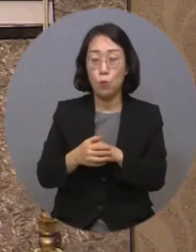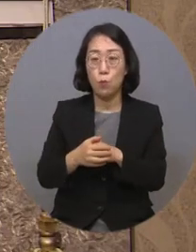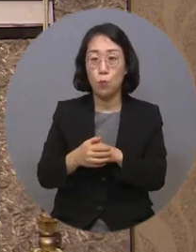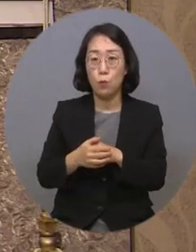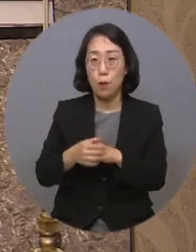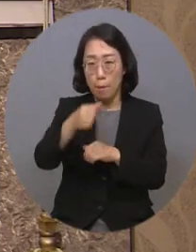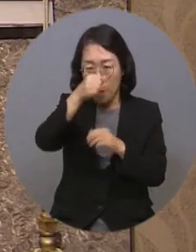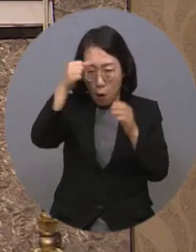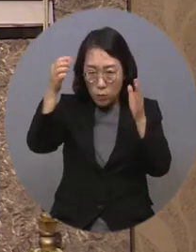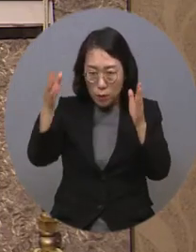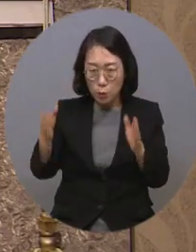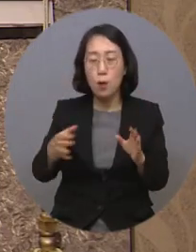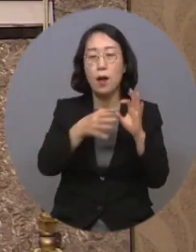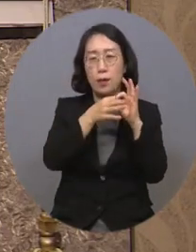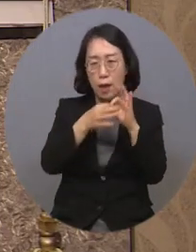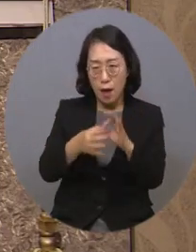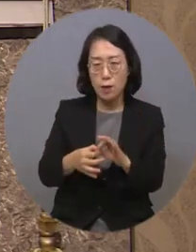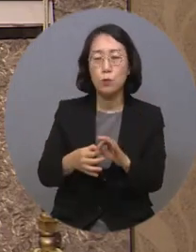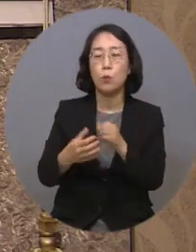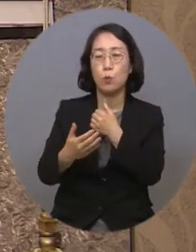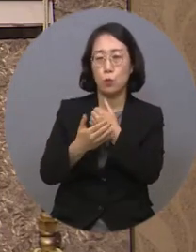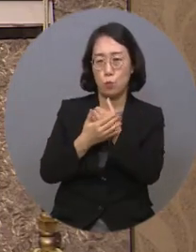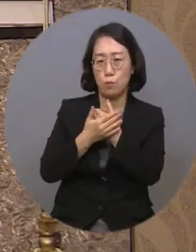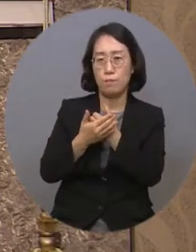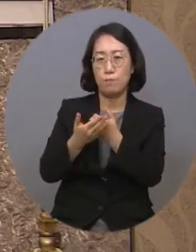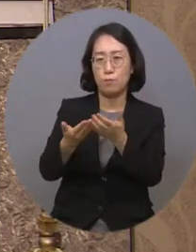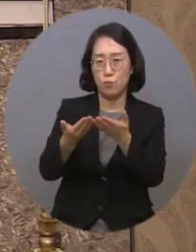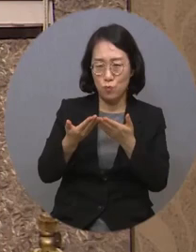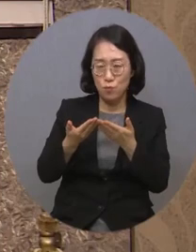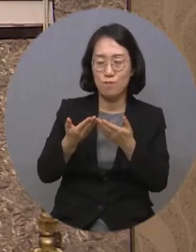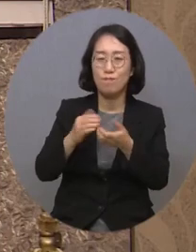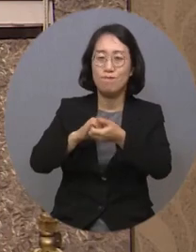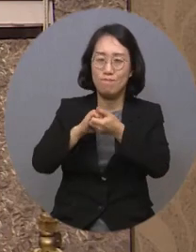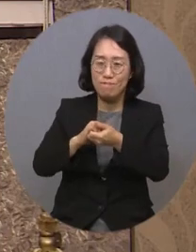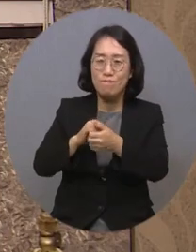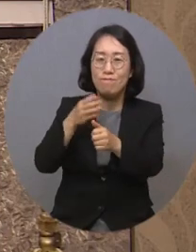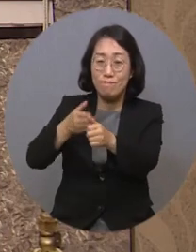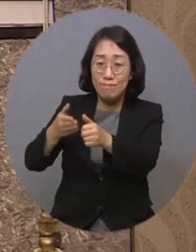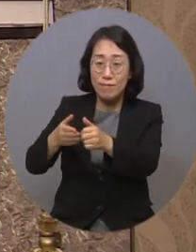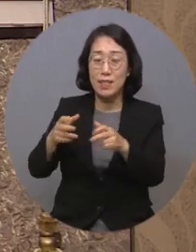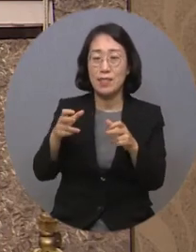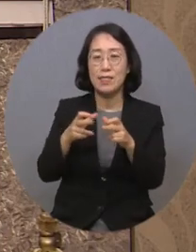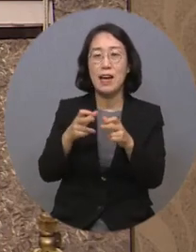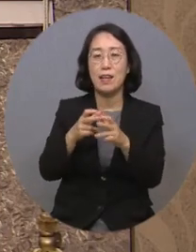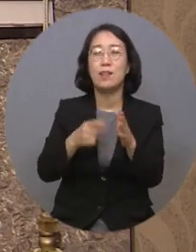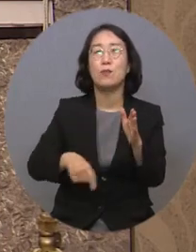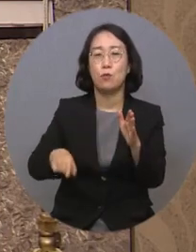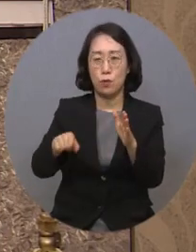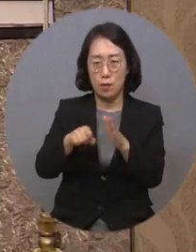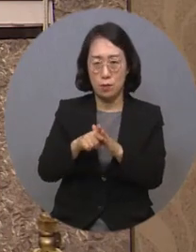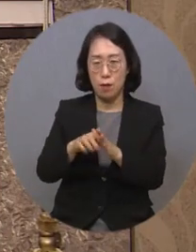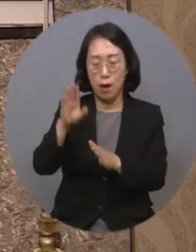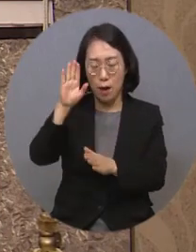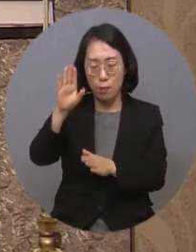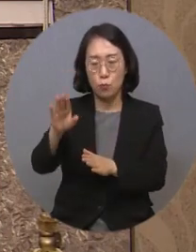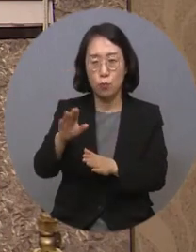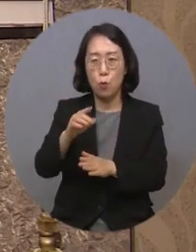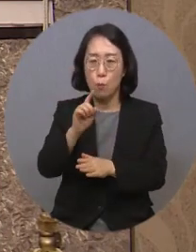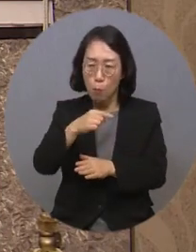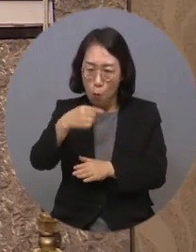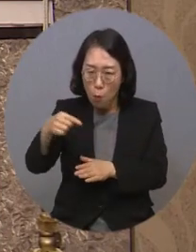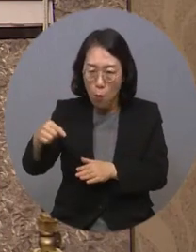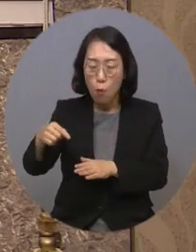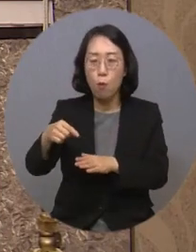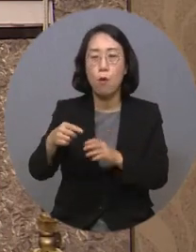동안 평생 좀 지원을 해달라. 이 돈으로 우리가 앞으로 장애인들을 위해서, 어떤 사업들을 하겠다라는